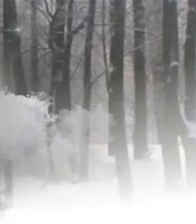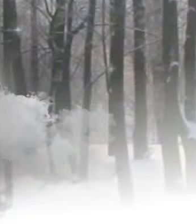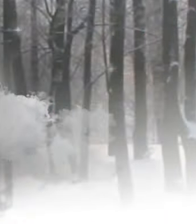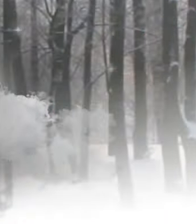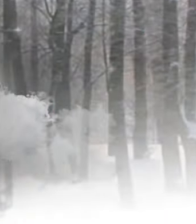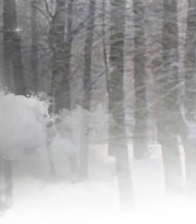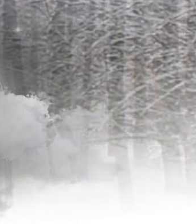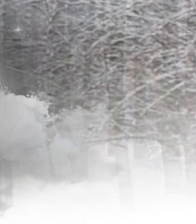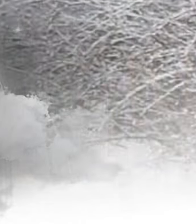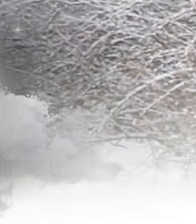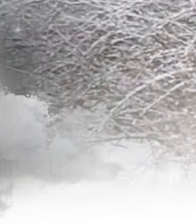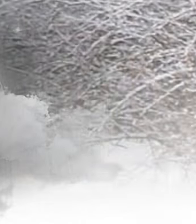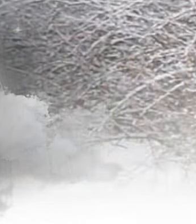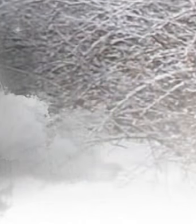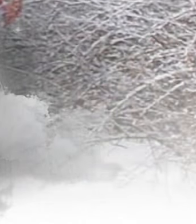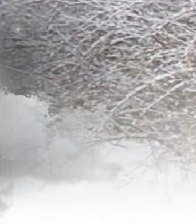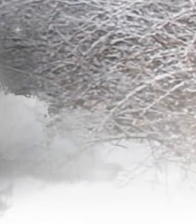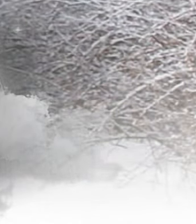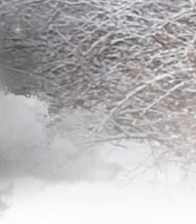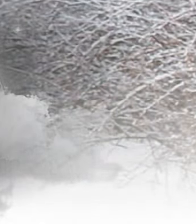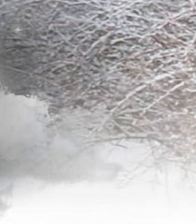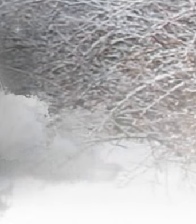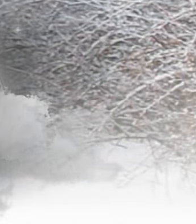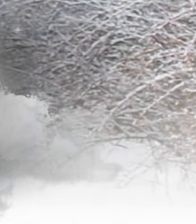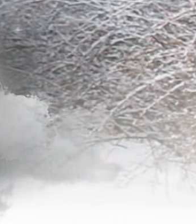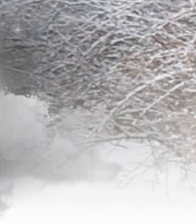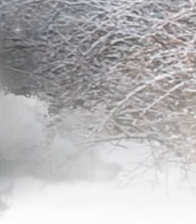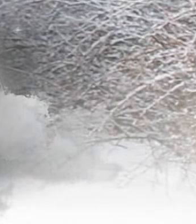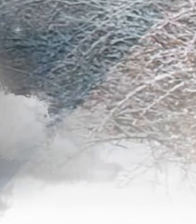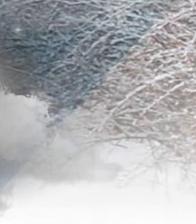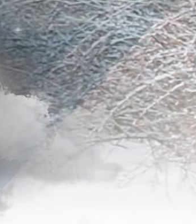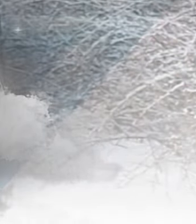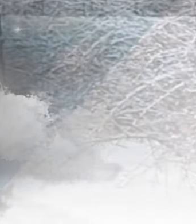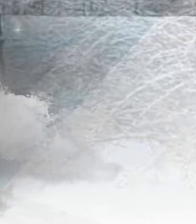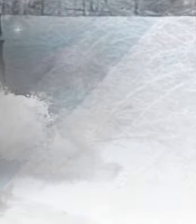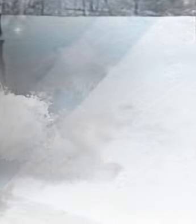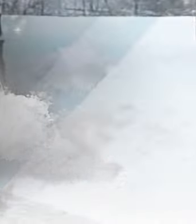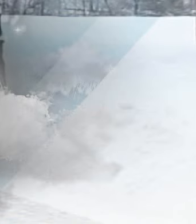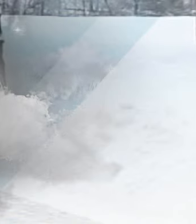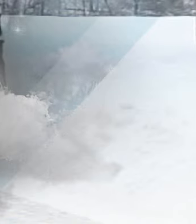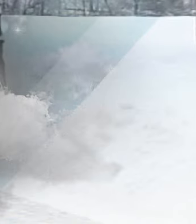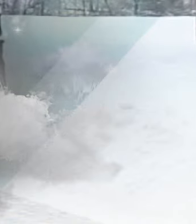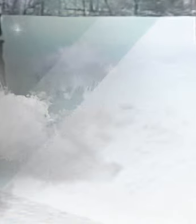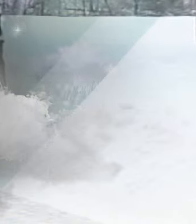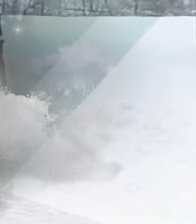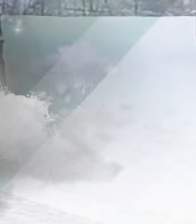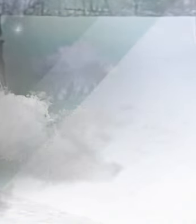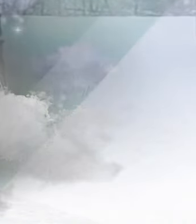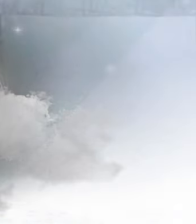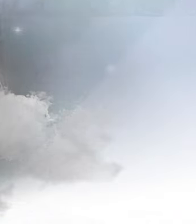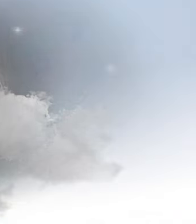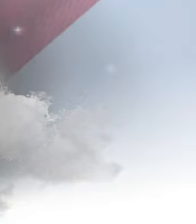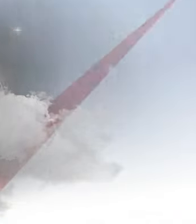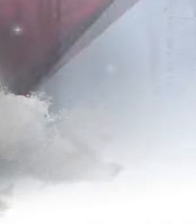да плюс 4 днём і да плюс 3 вечером. Пахмурна, без істотных апаткаў. Ветер